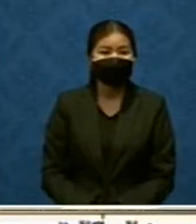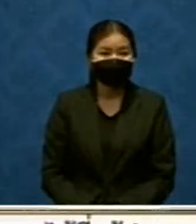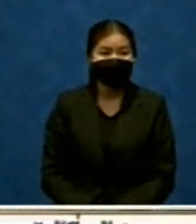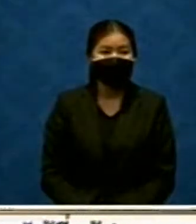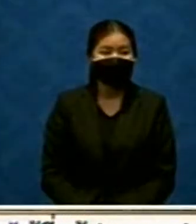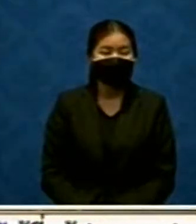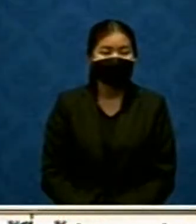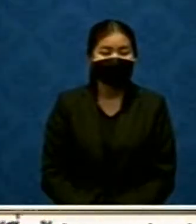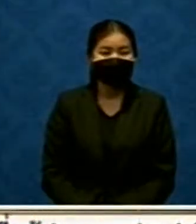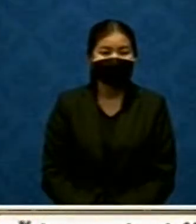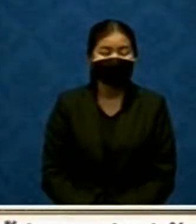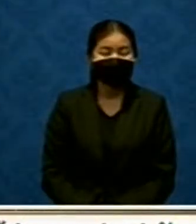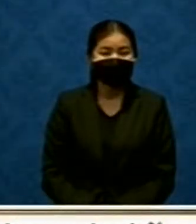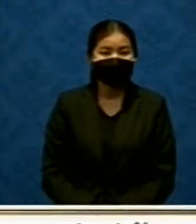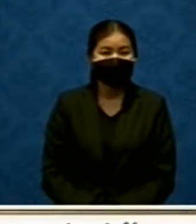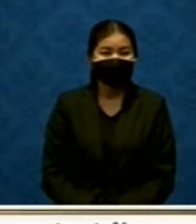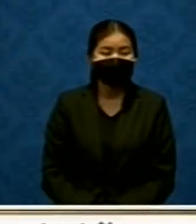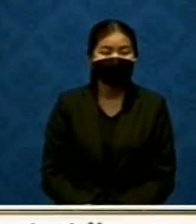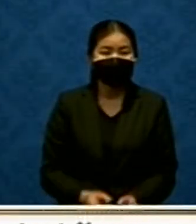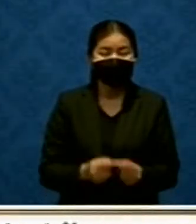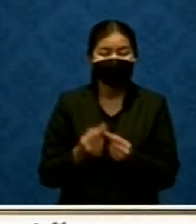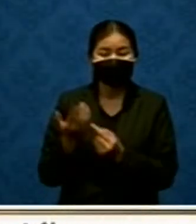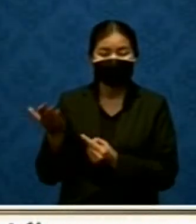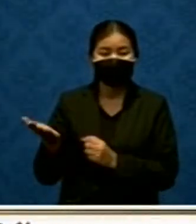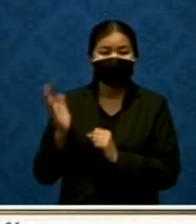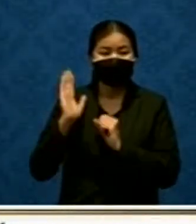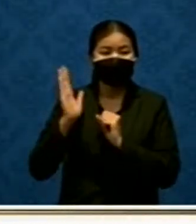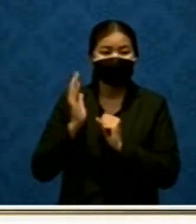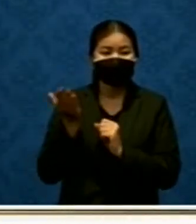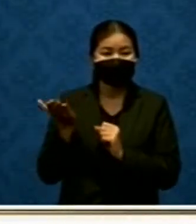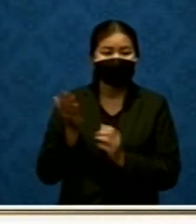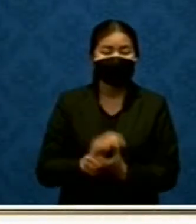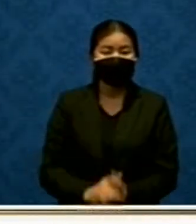ราย...นะครั ตามด้วยท่านบรรจัดเจตพนะ regionคอย